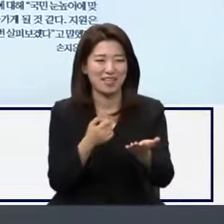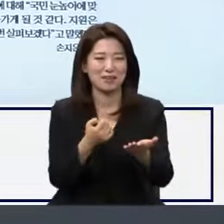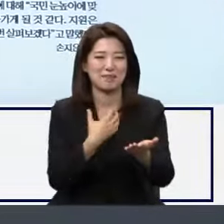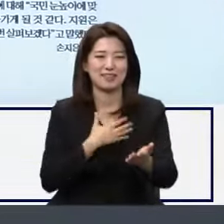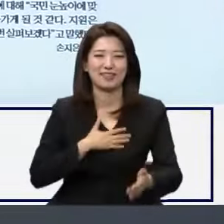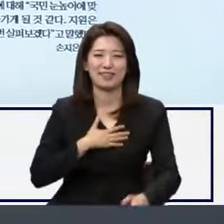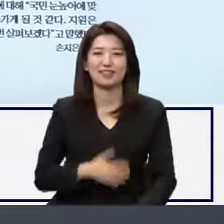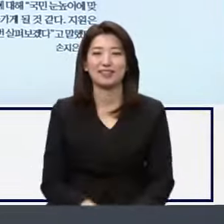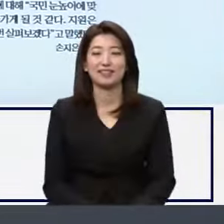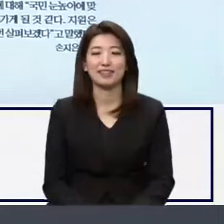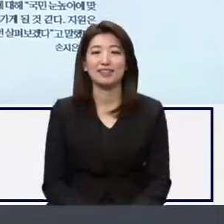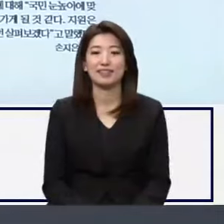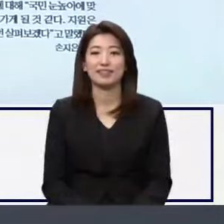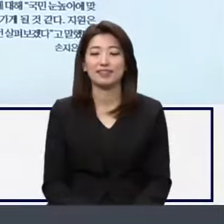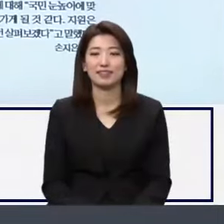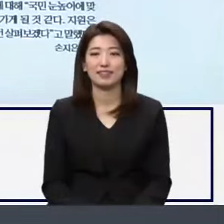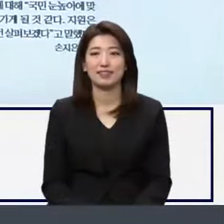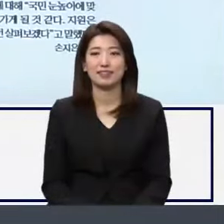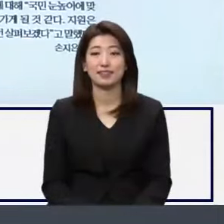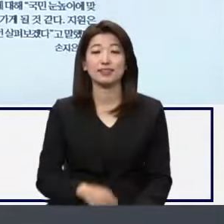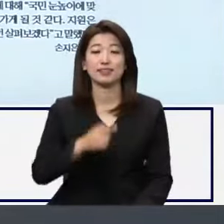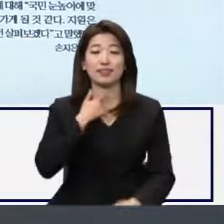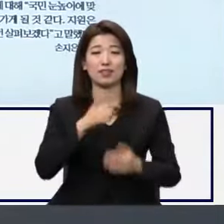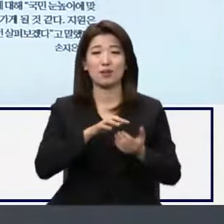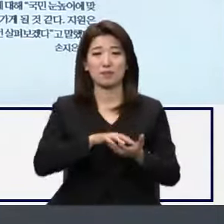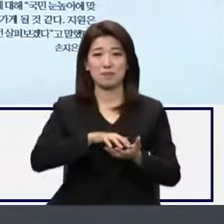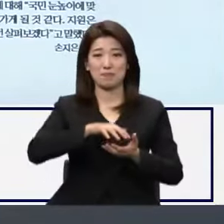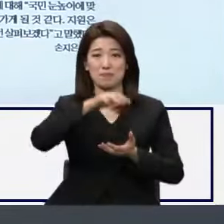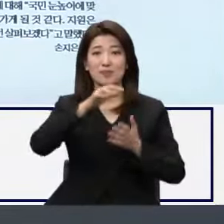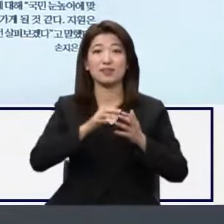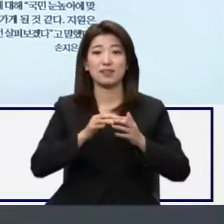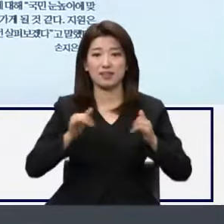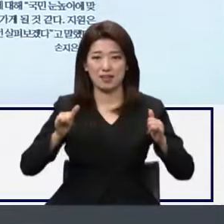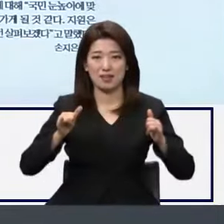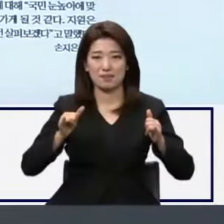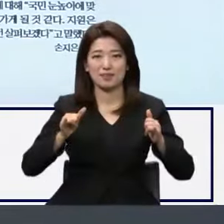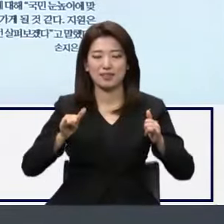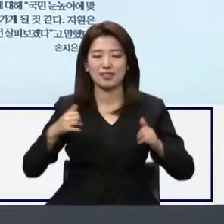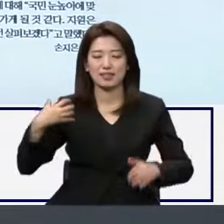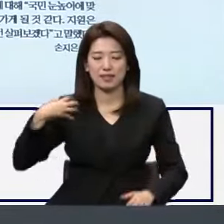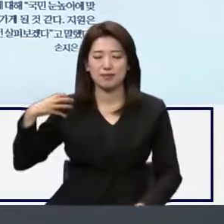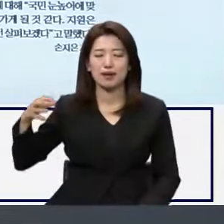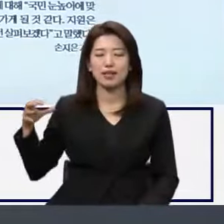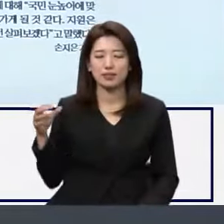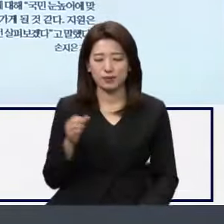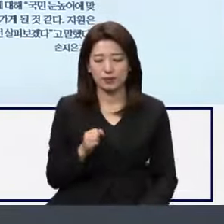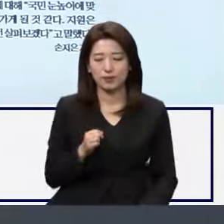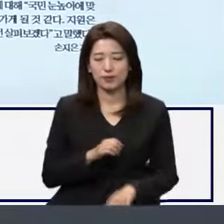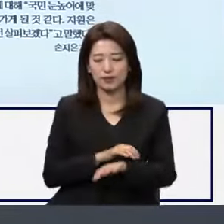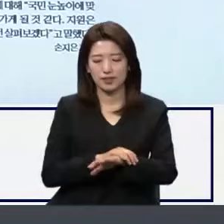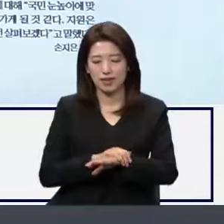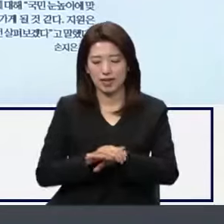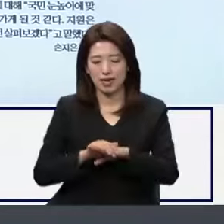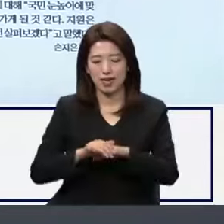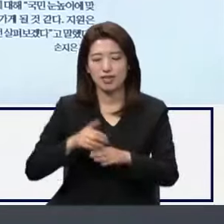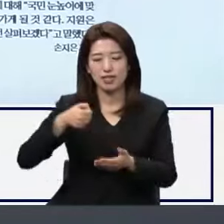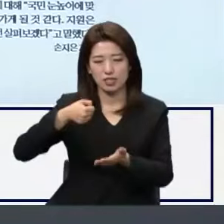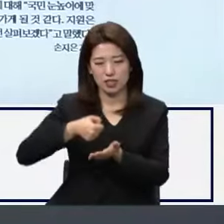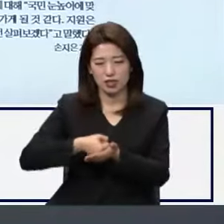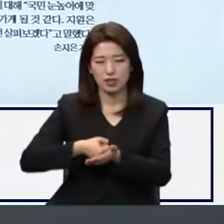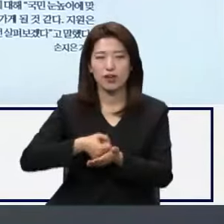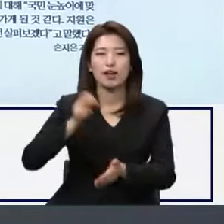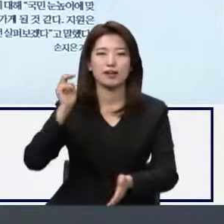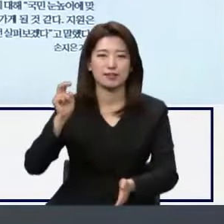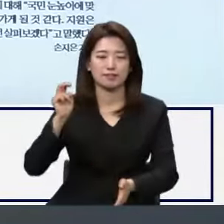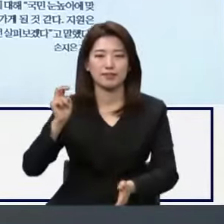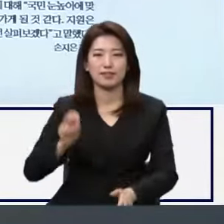주셨어요 책임 있는 중진들이 잘 응답을 좀 해주지 않을까 하는 생각을 갖고 있다 말씀을 해주셨는데 다음